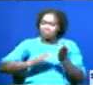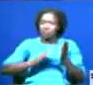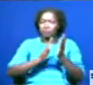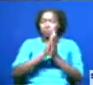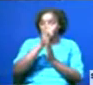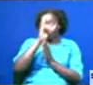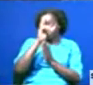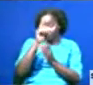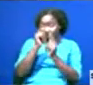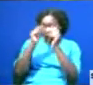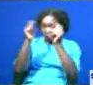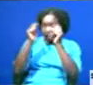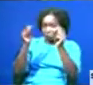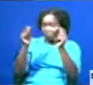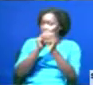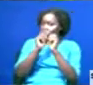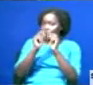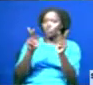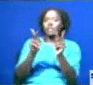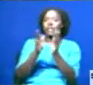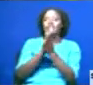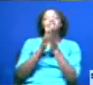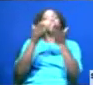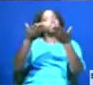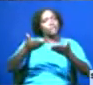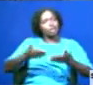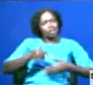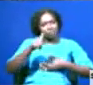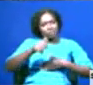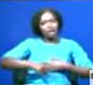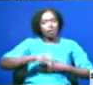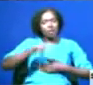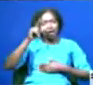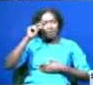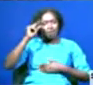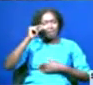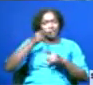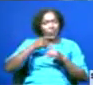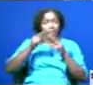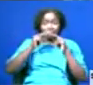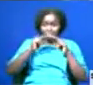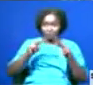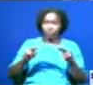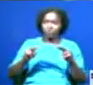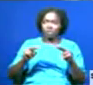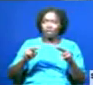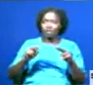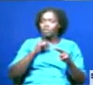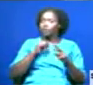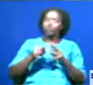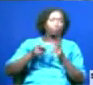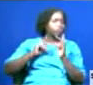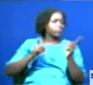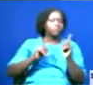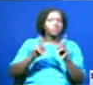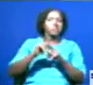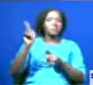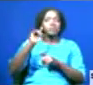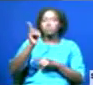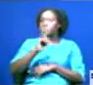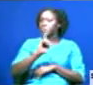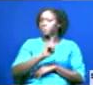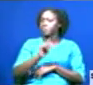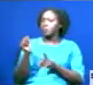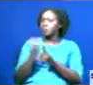wanafanya maandamano. Sisi pia tumekaribisha hiyo maandamano huku Mombasa, lakini ya amani, si ya kumbizana kama ya Nairobi. Sisi hatutaki